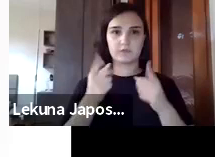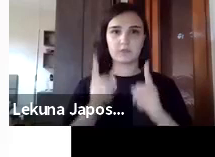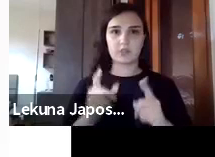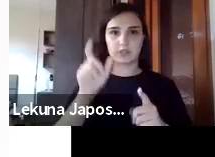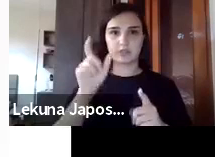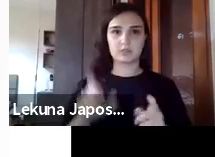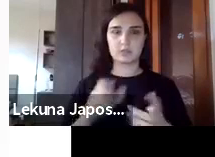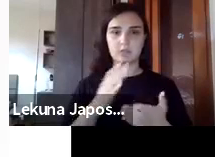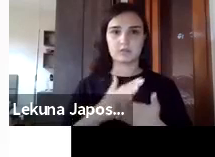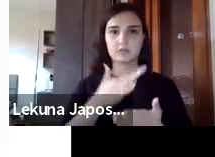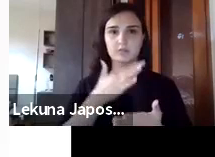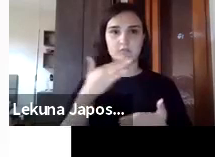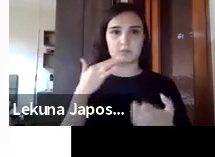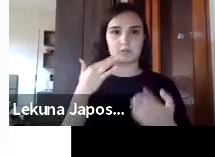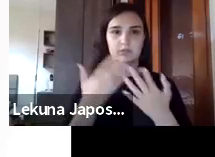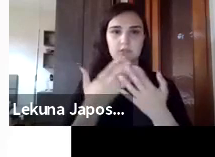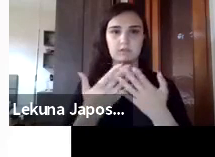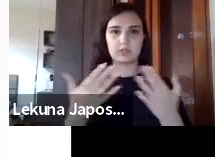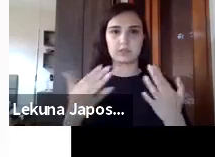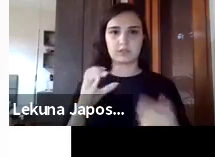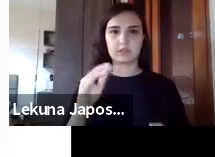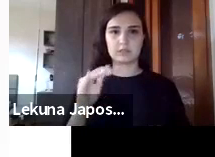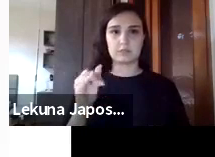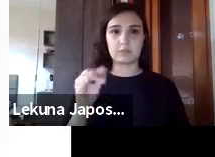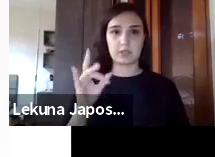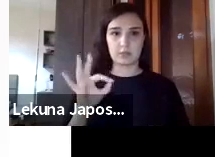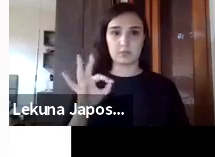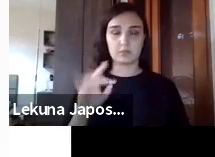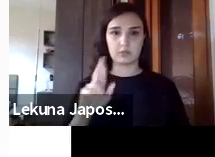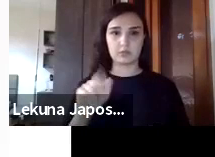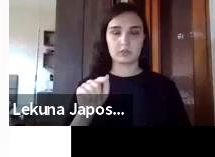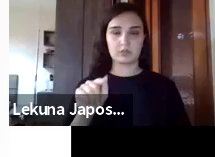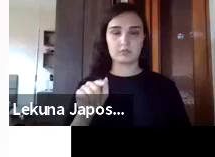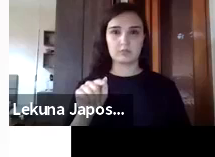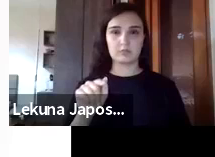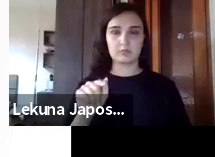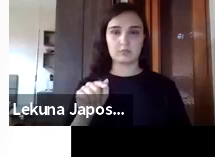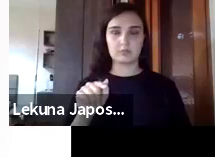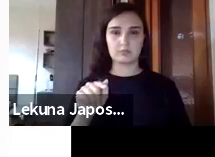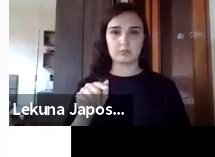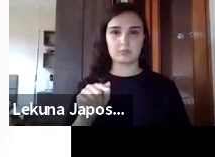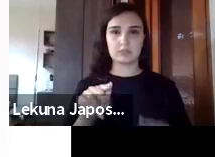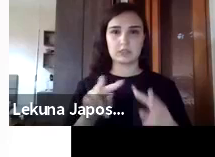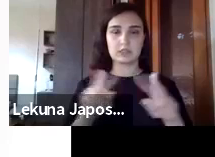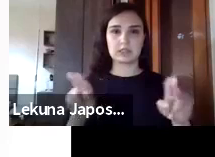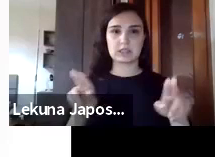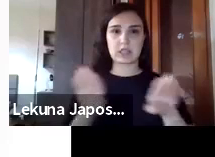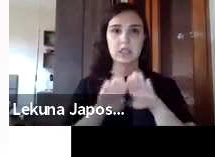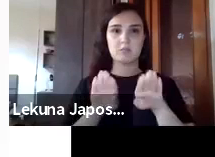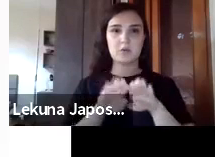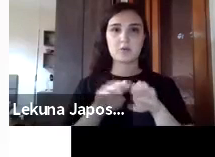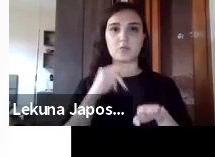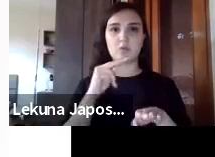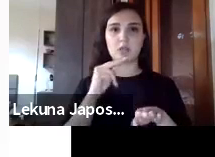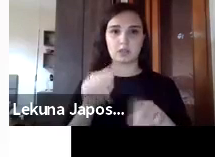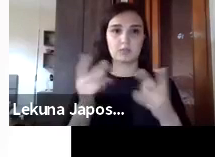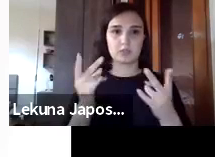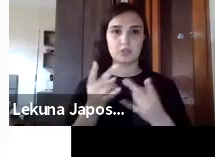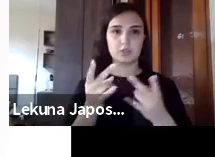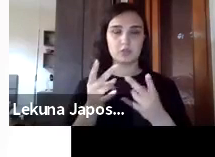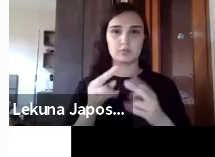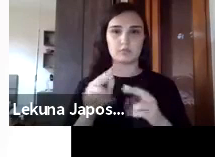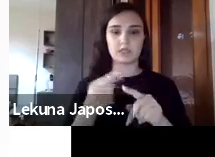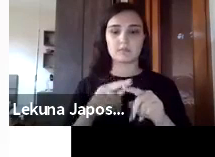აქვს ბევრი სხვა სფერო და რომელიც თანაბარ, ასე ვთქვათ, ყურადღებას იმსახურებს, ხო?